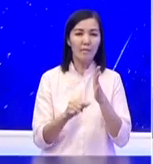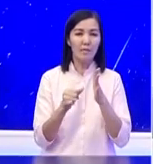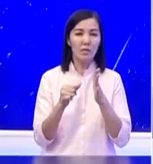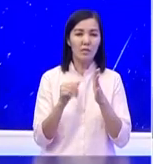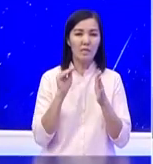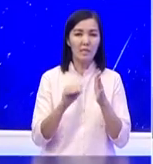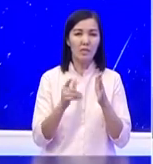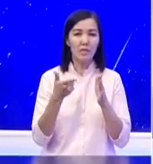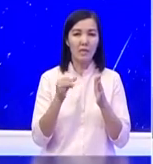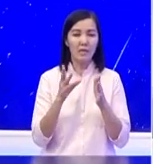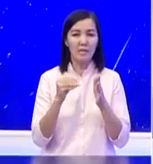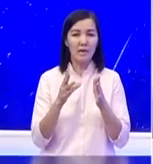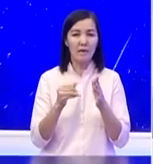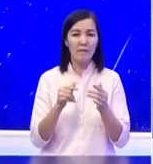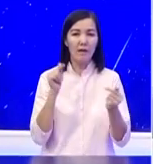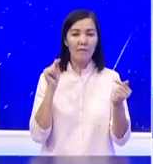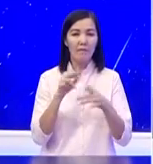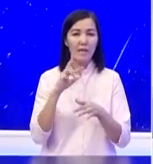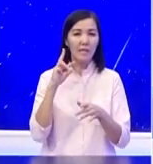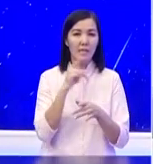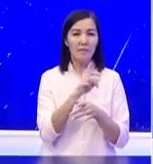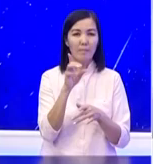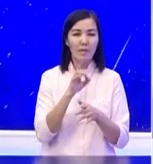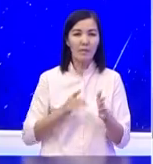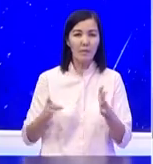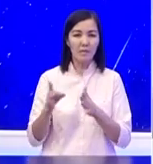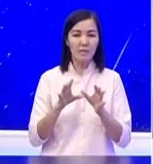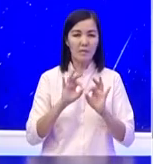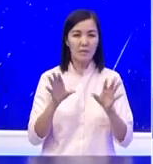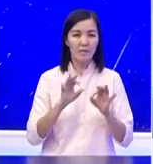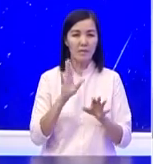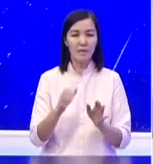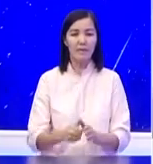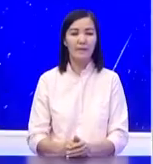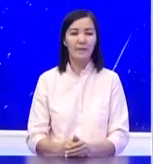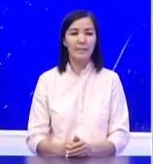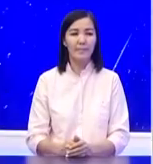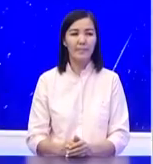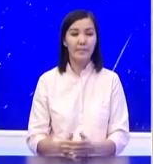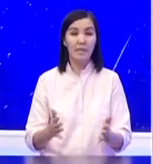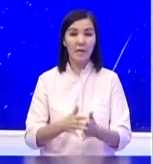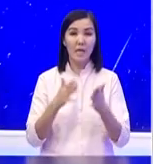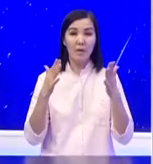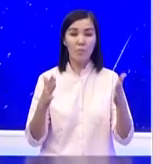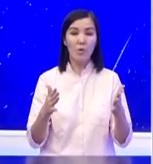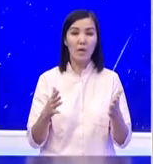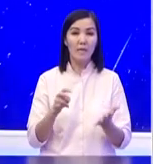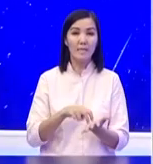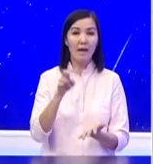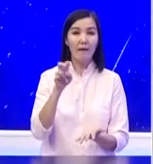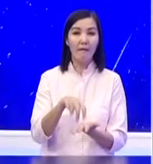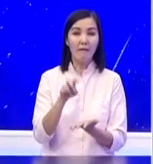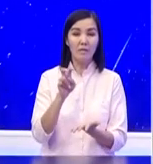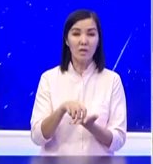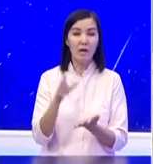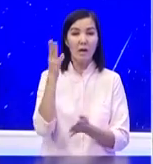гектаров. О мерах борьбы с вредителями в Балхашском районе расскажет Адель Акжаркенова. Наиболее распространенные саранчевые